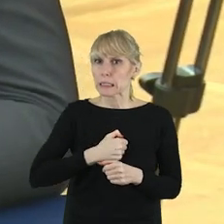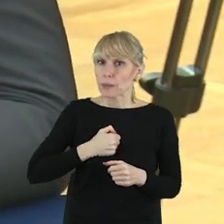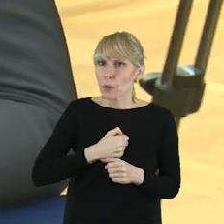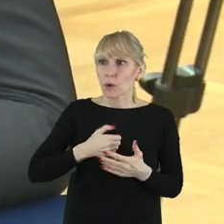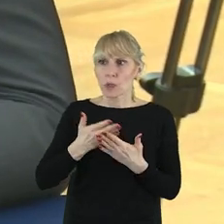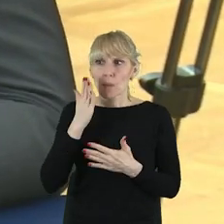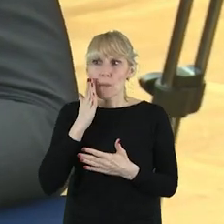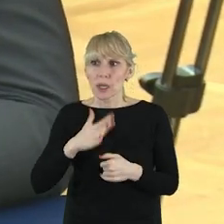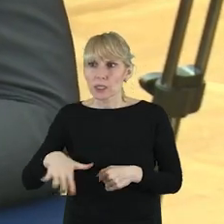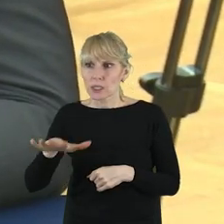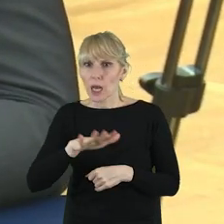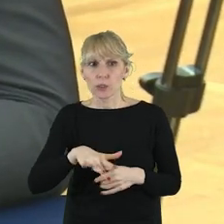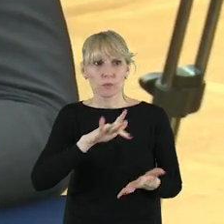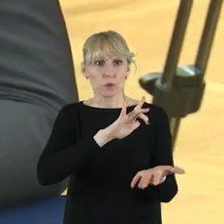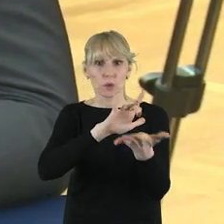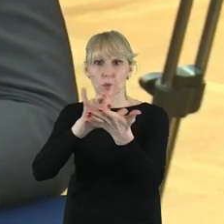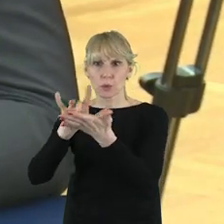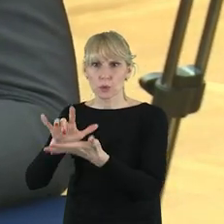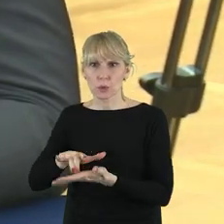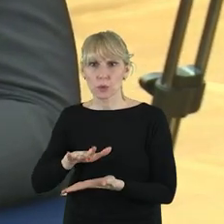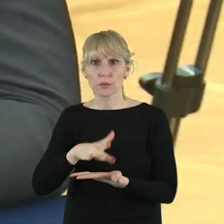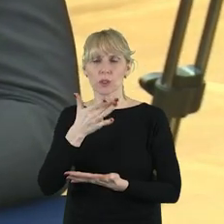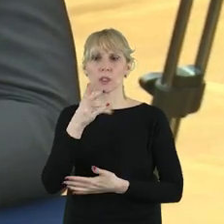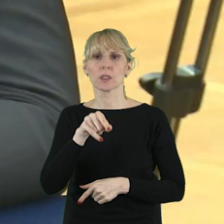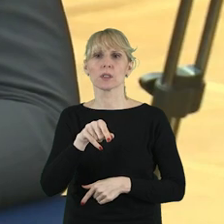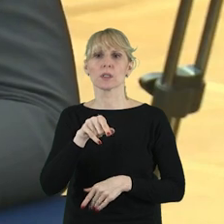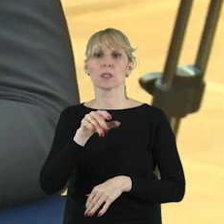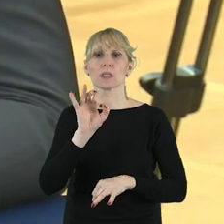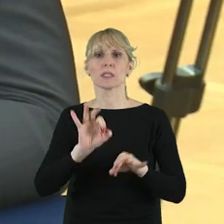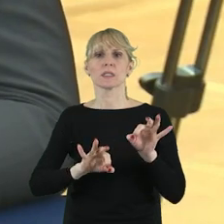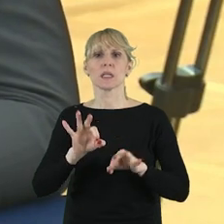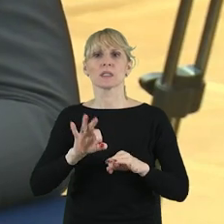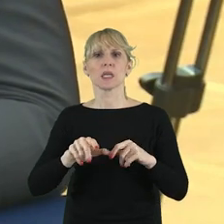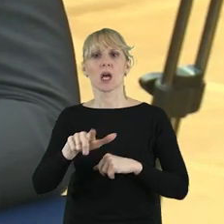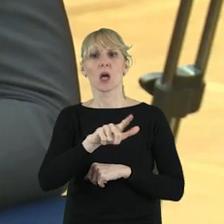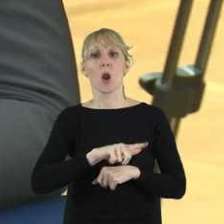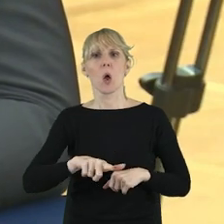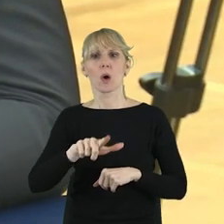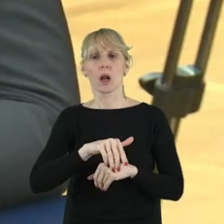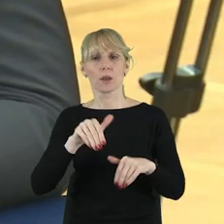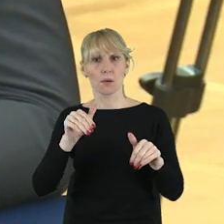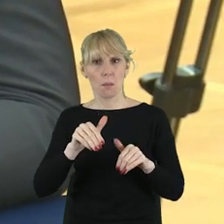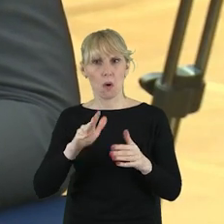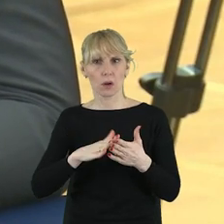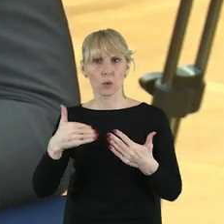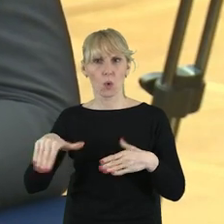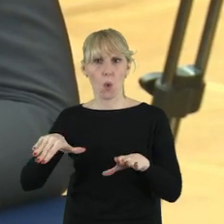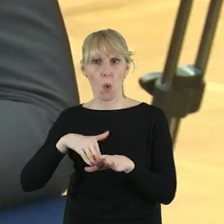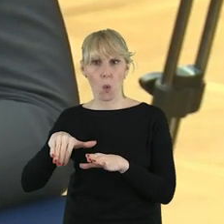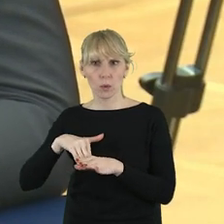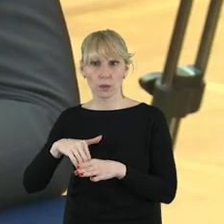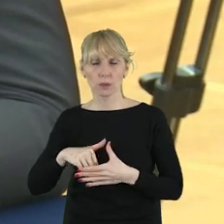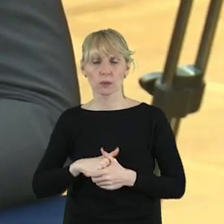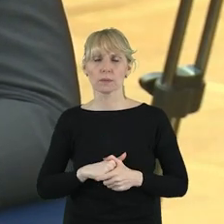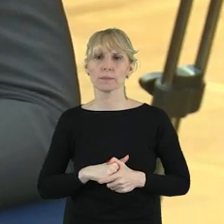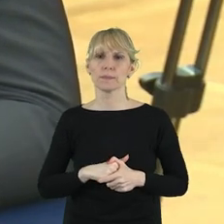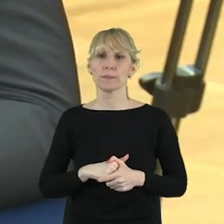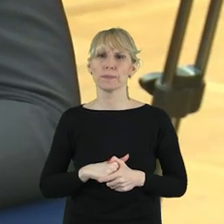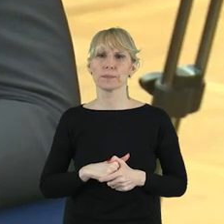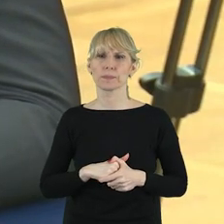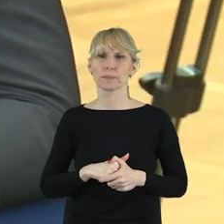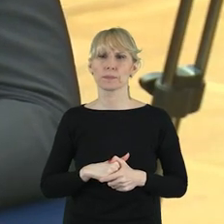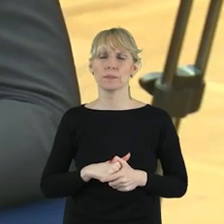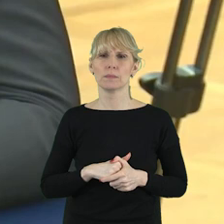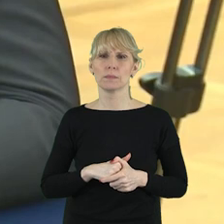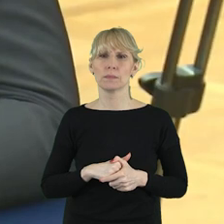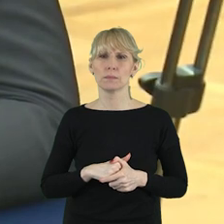sesjach lokalnych mogli uczestniczyć i mieli tam możliwość wypowiadania się i zadawania